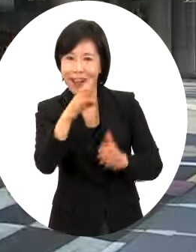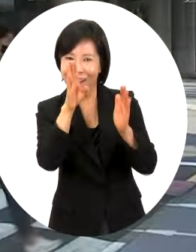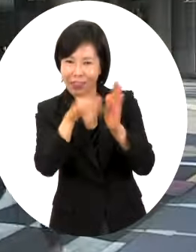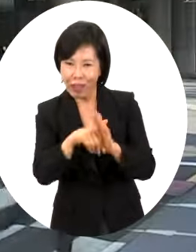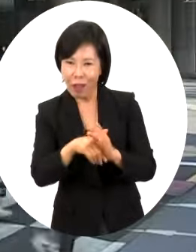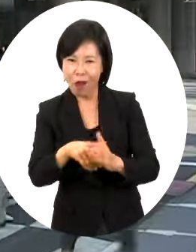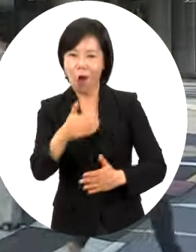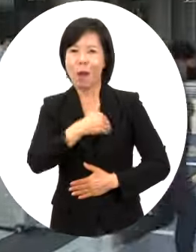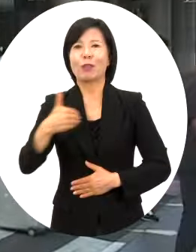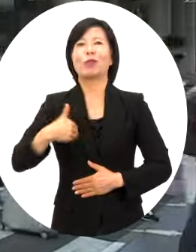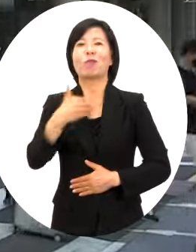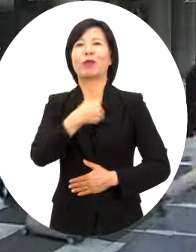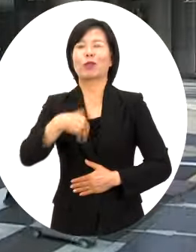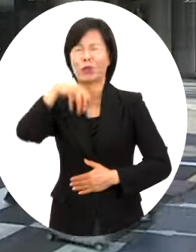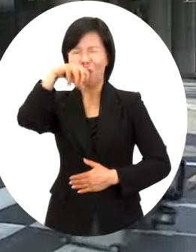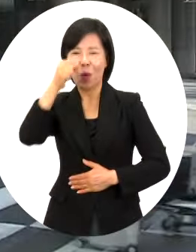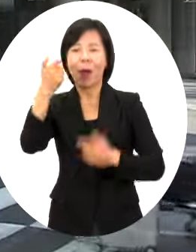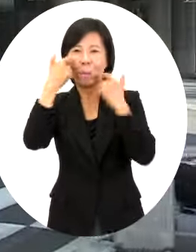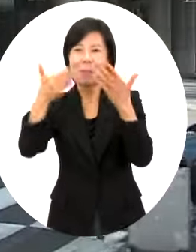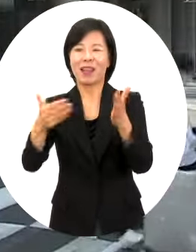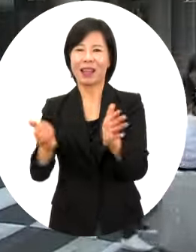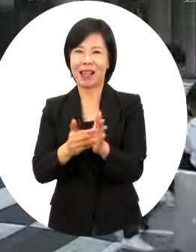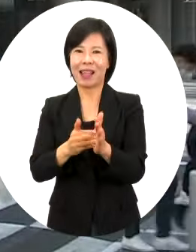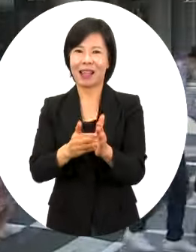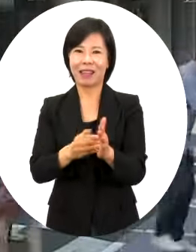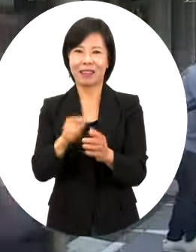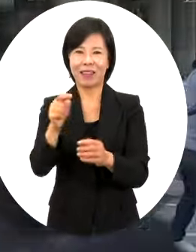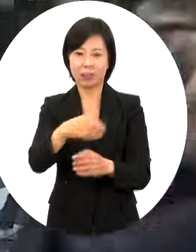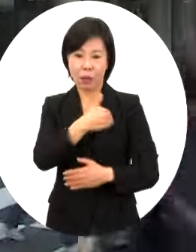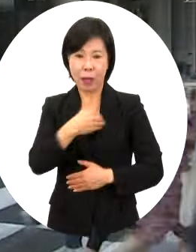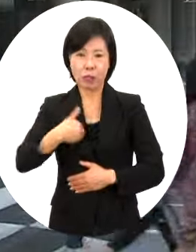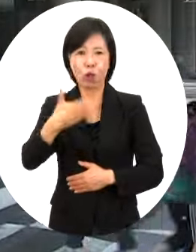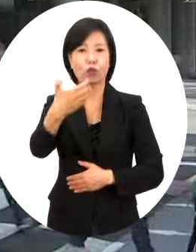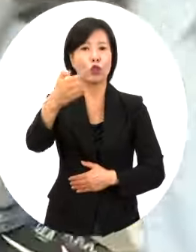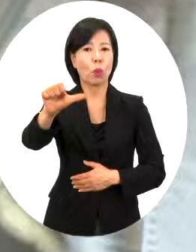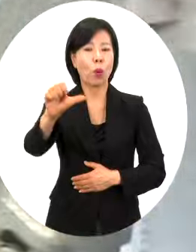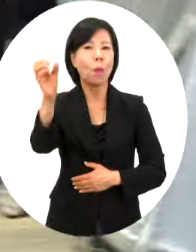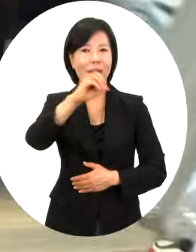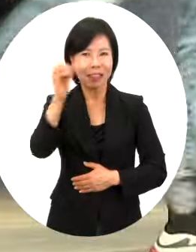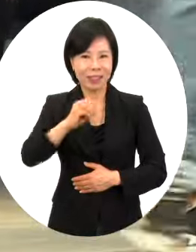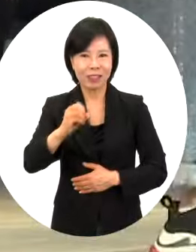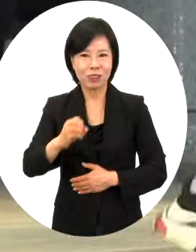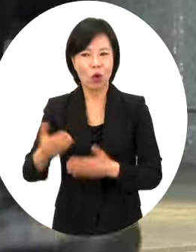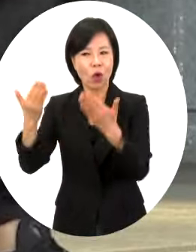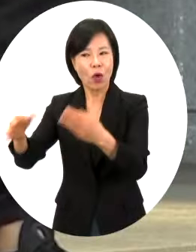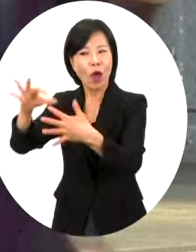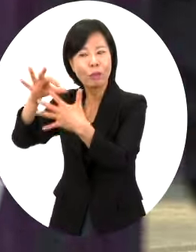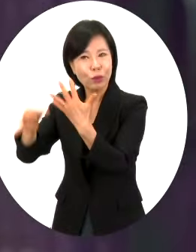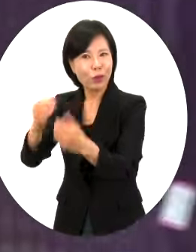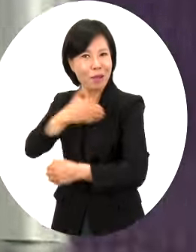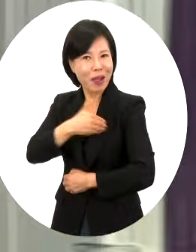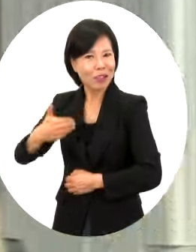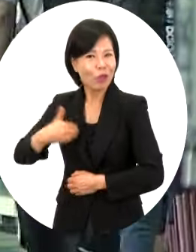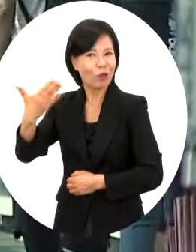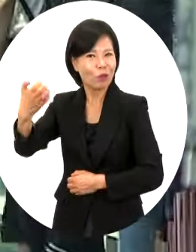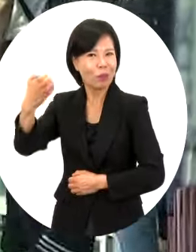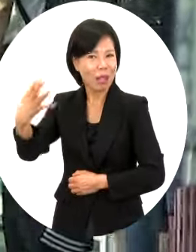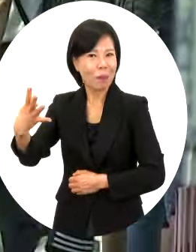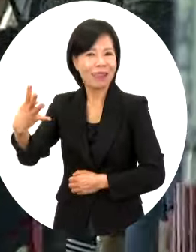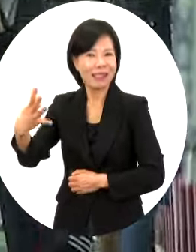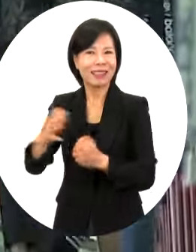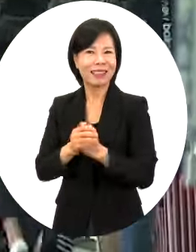만족도 조사에서는 높은 만족도를 확인했는데요. 워케이션 만족 95%, 여가 프로그램